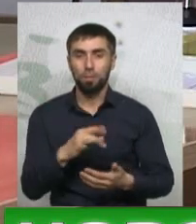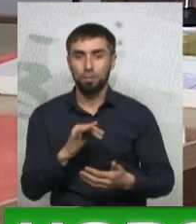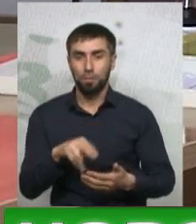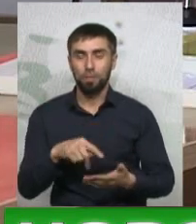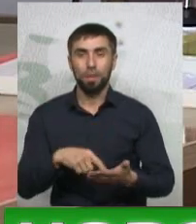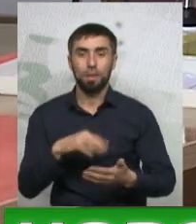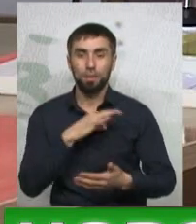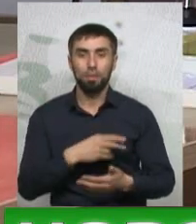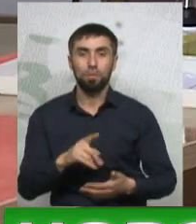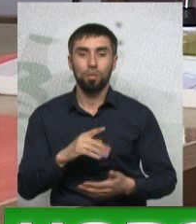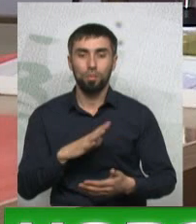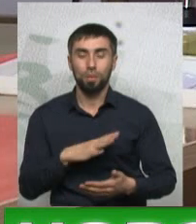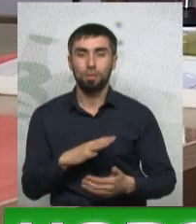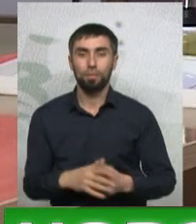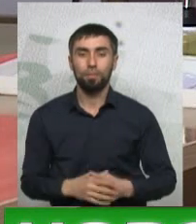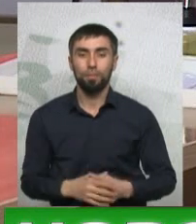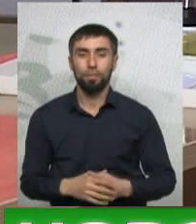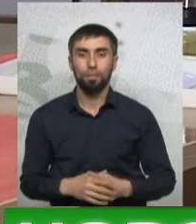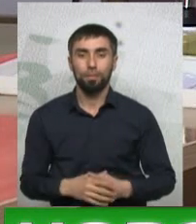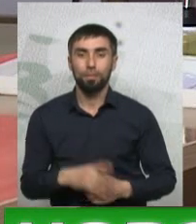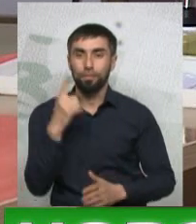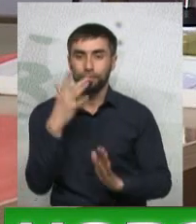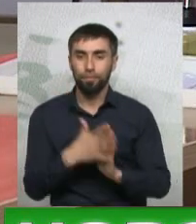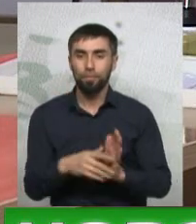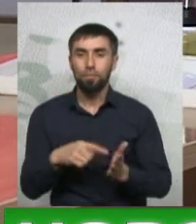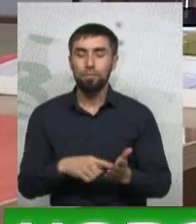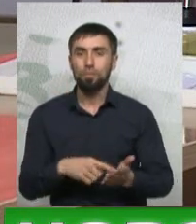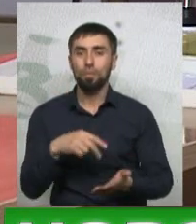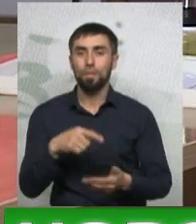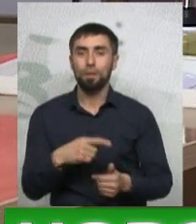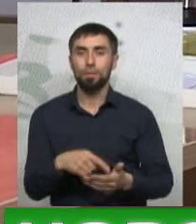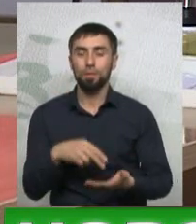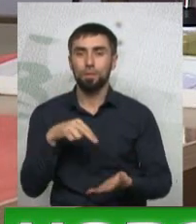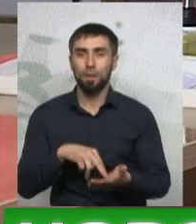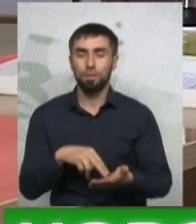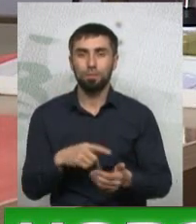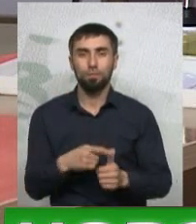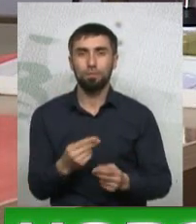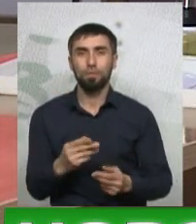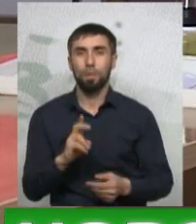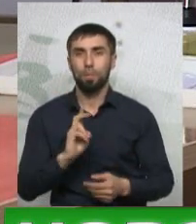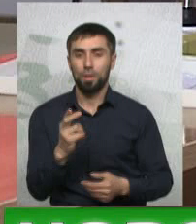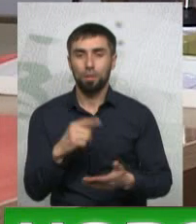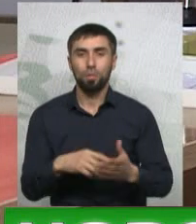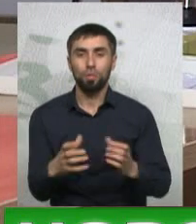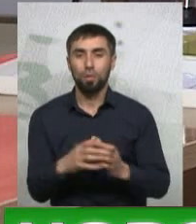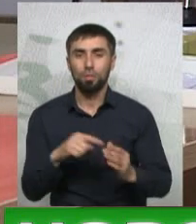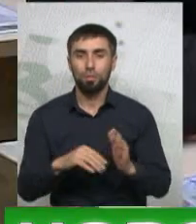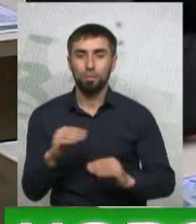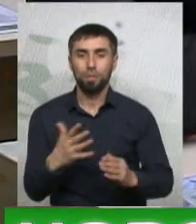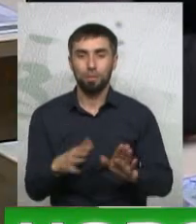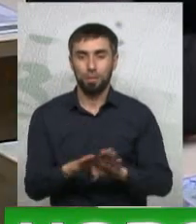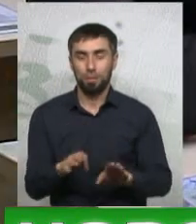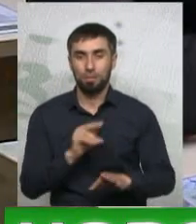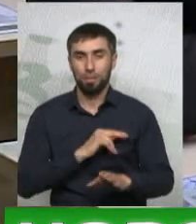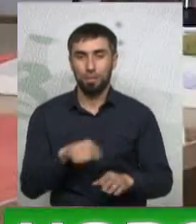используют для того, чтобы определить даже ценность бриллианта. То есть состав можно посмотреть, вот такую